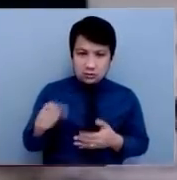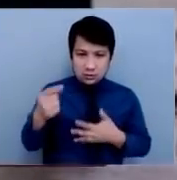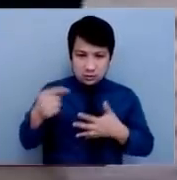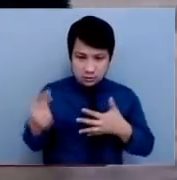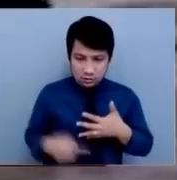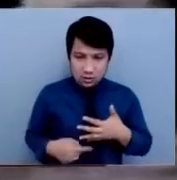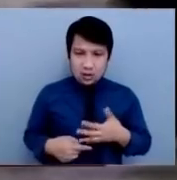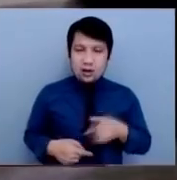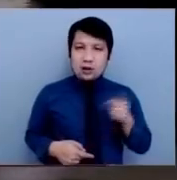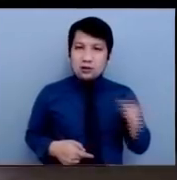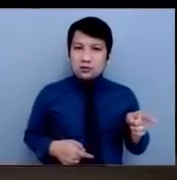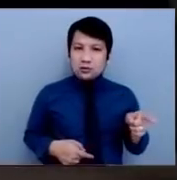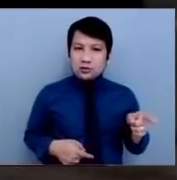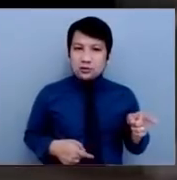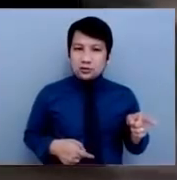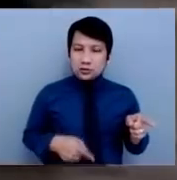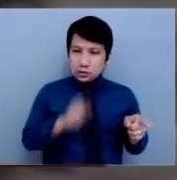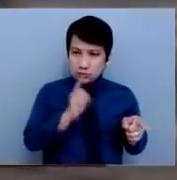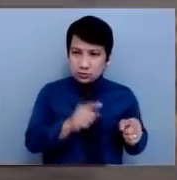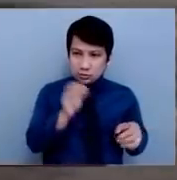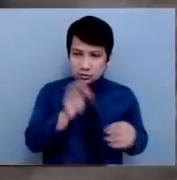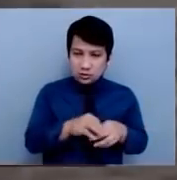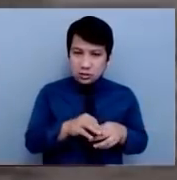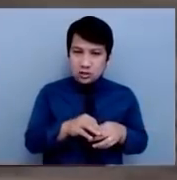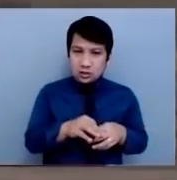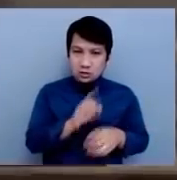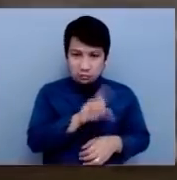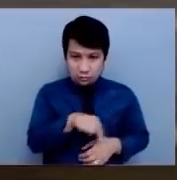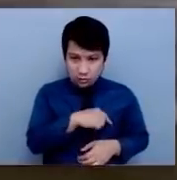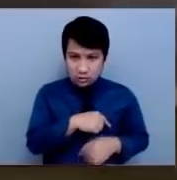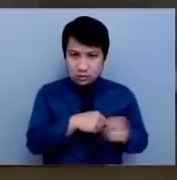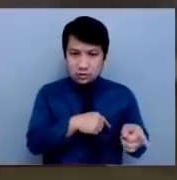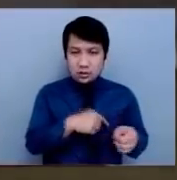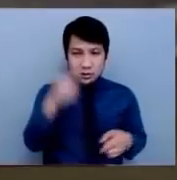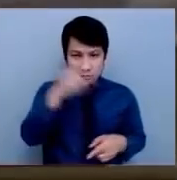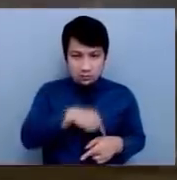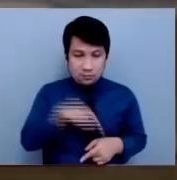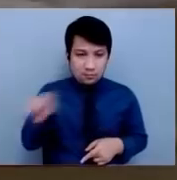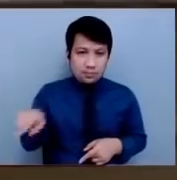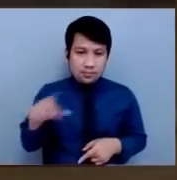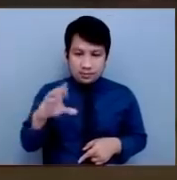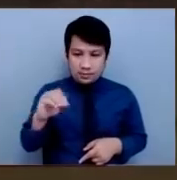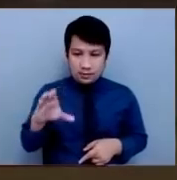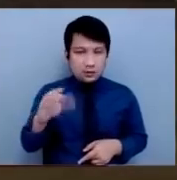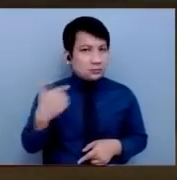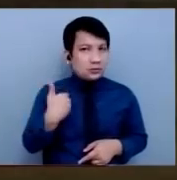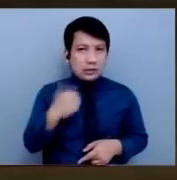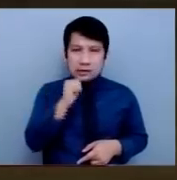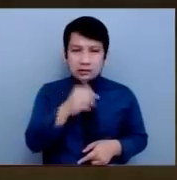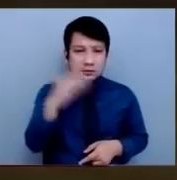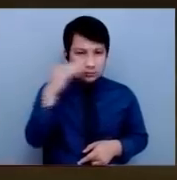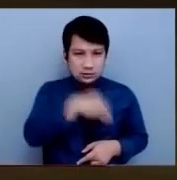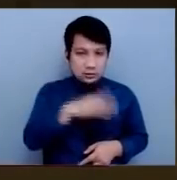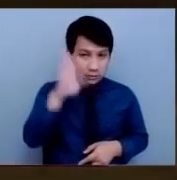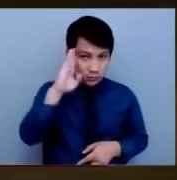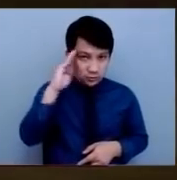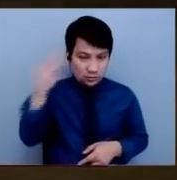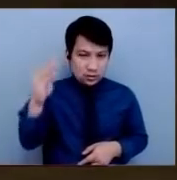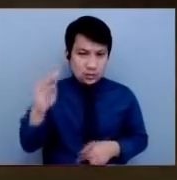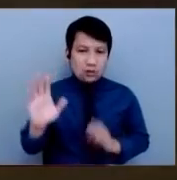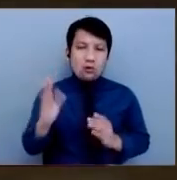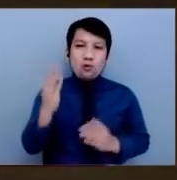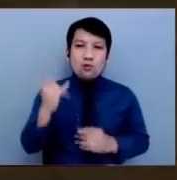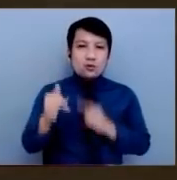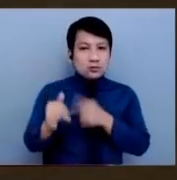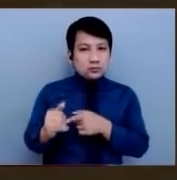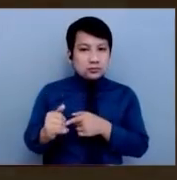natin, yun yung kanyang eligibility, ay hindi naman nagsinungaling ang kandidato, in this case Marcos Jr., dahil daw